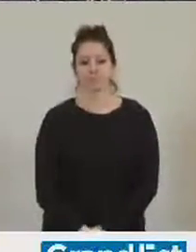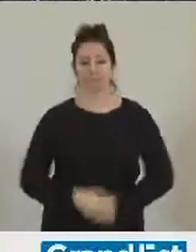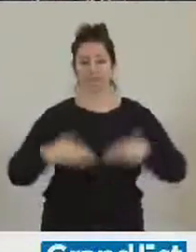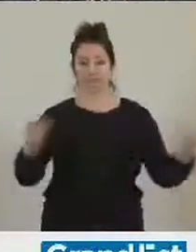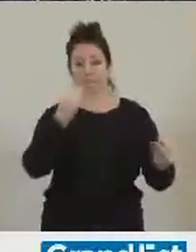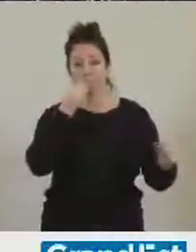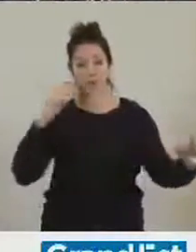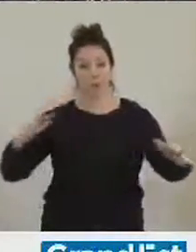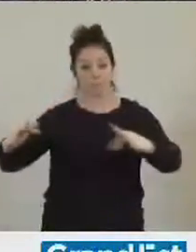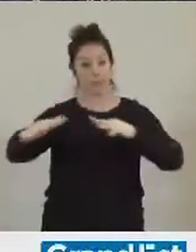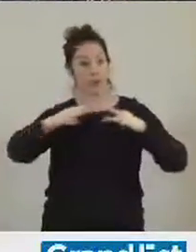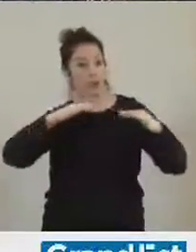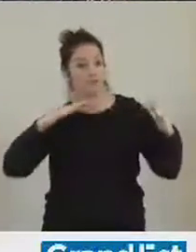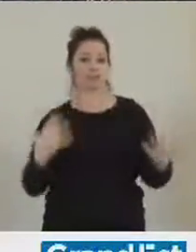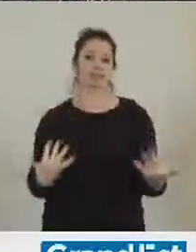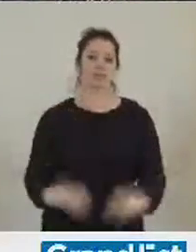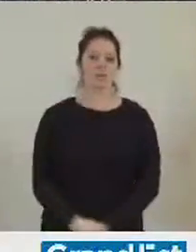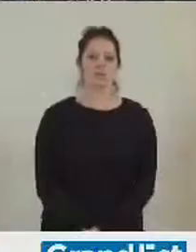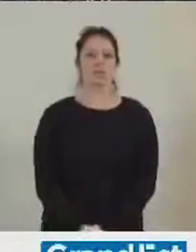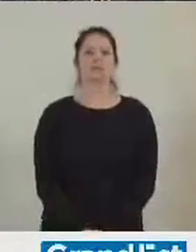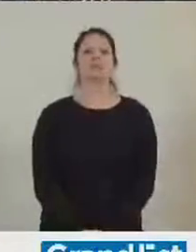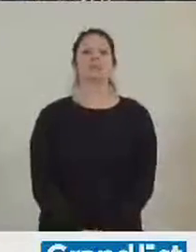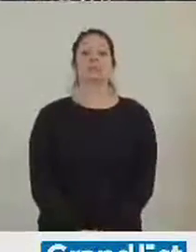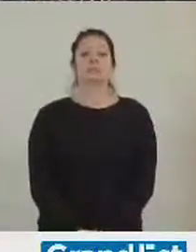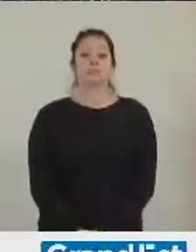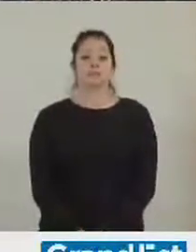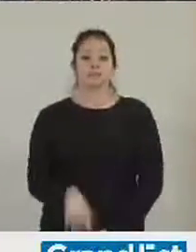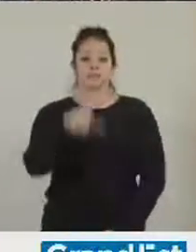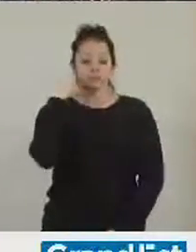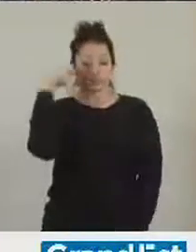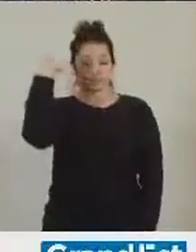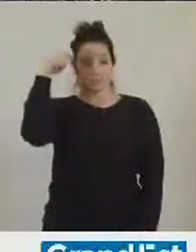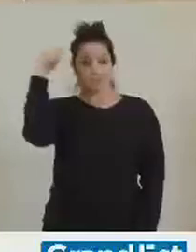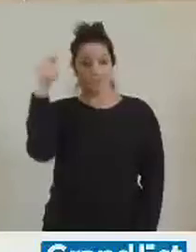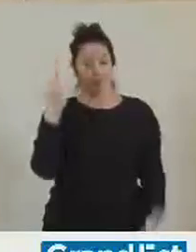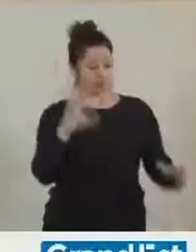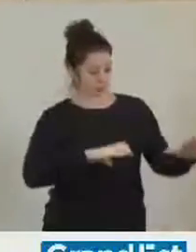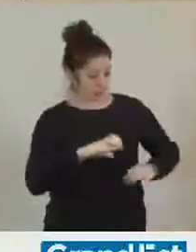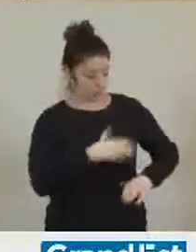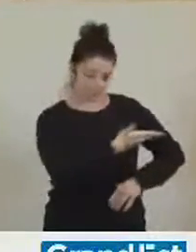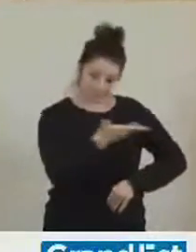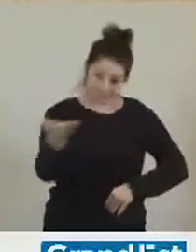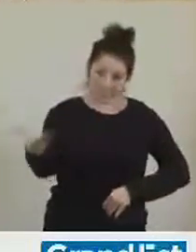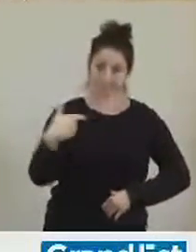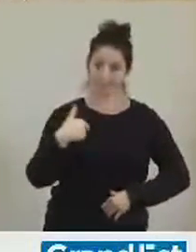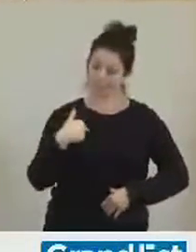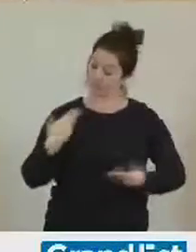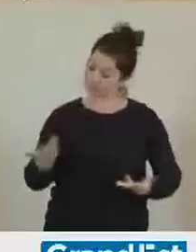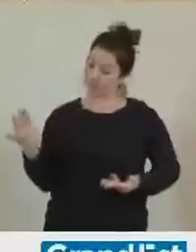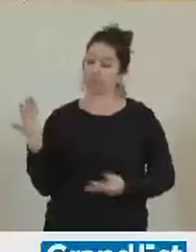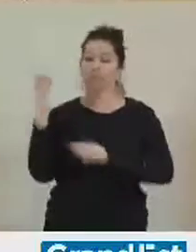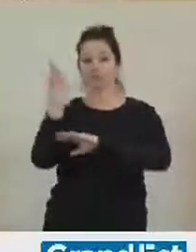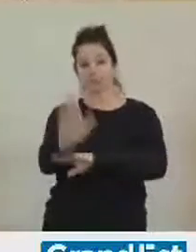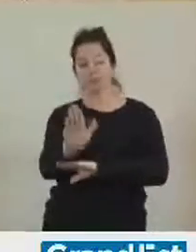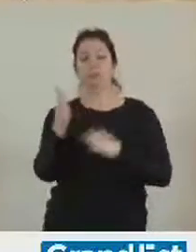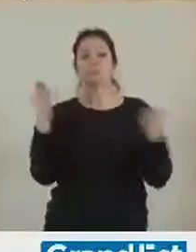Ambiance. Monsieur le Président, mes chers collègues, il m'appartient de vous présenter la stratégie et le budget jeunesse pour la